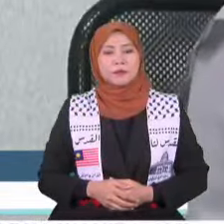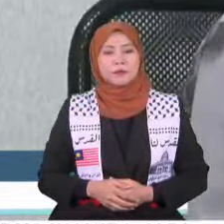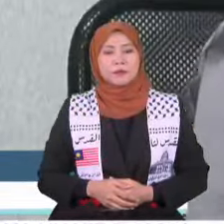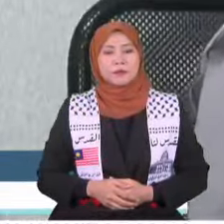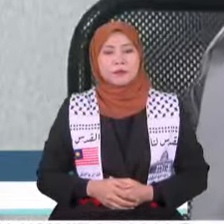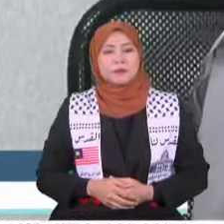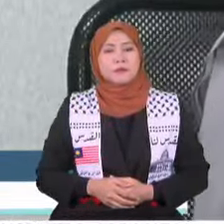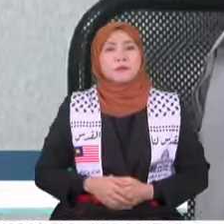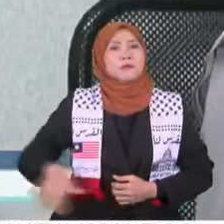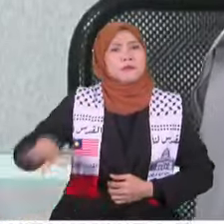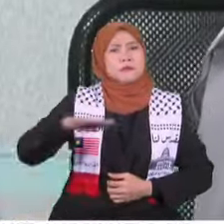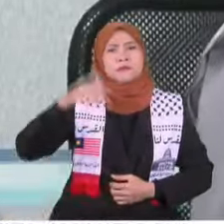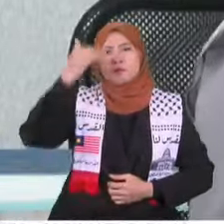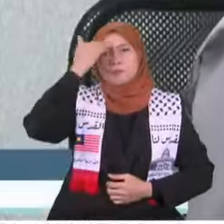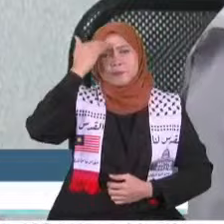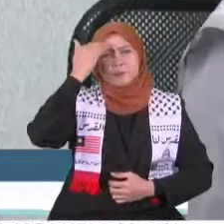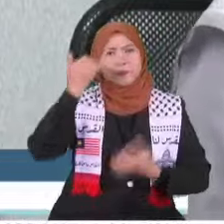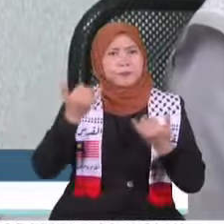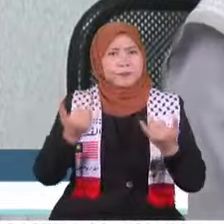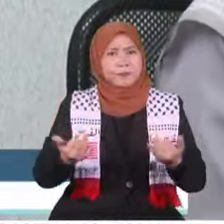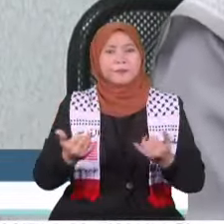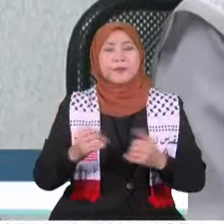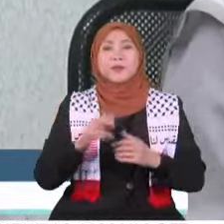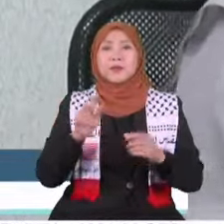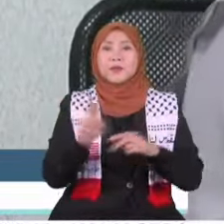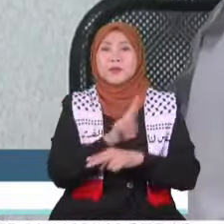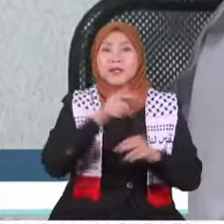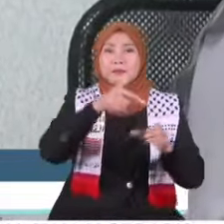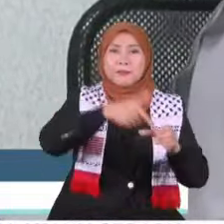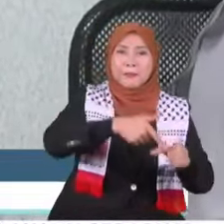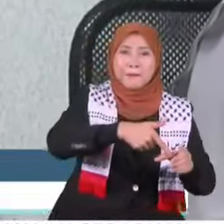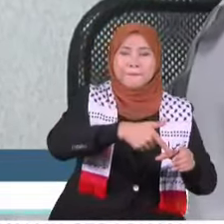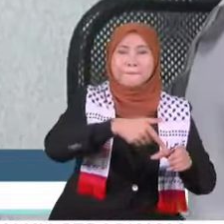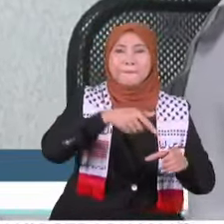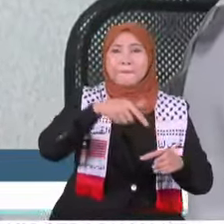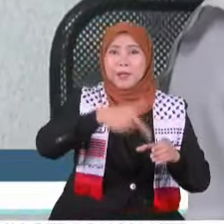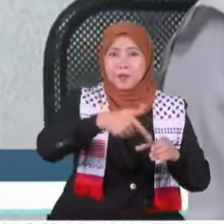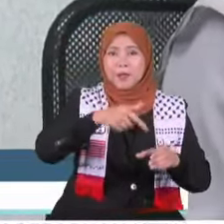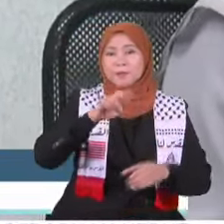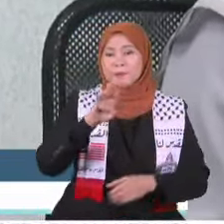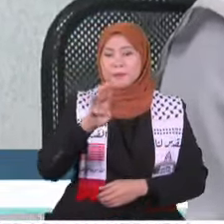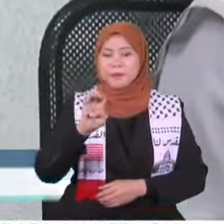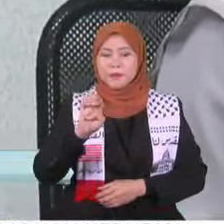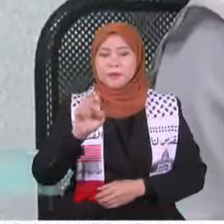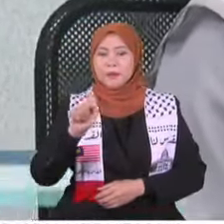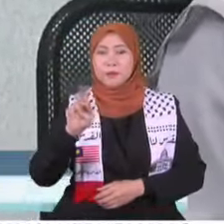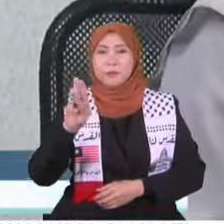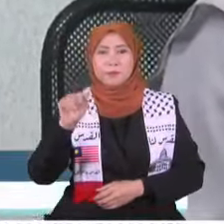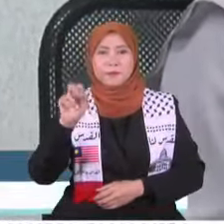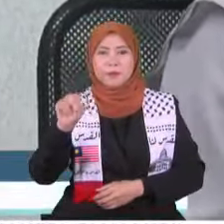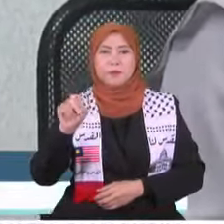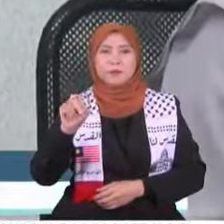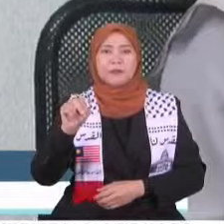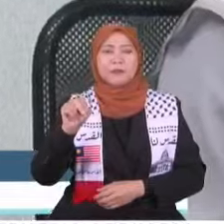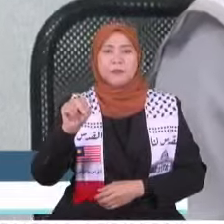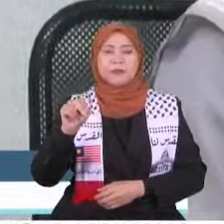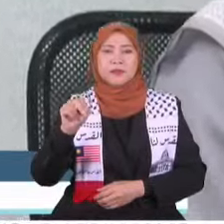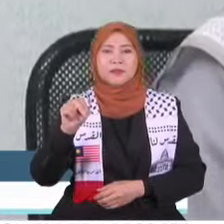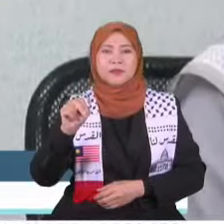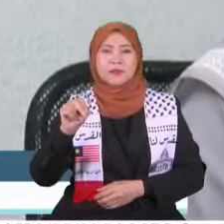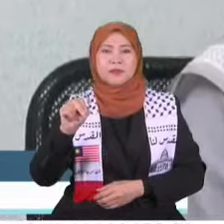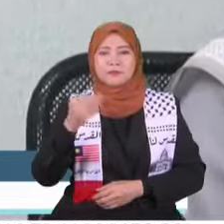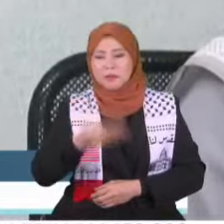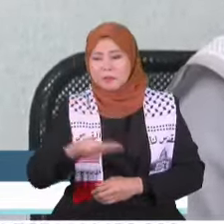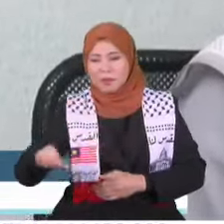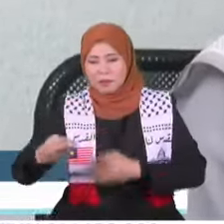Kita sedia maklum bahan yang kita hasilkan daripada petroleum ni iaitu bitumen adalah sumber yang tidak boleh diperbaharui.